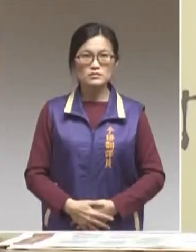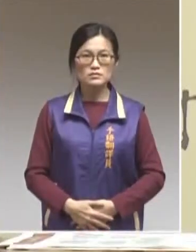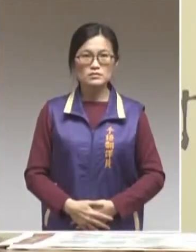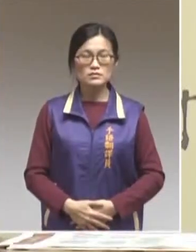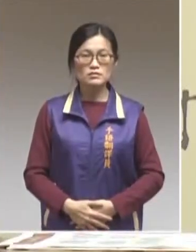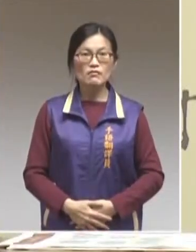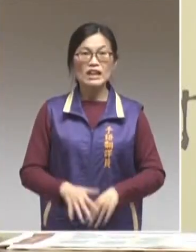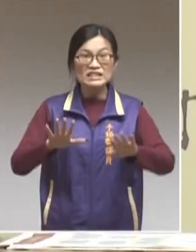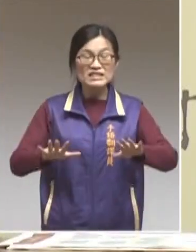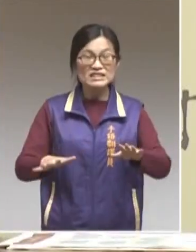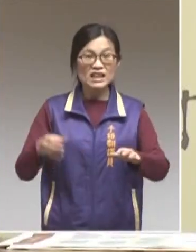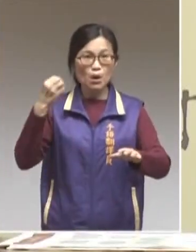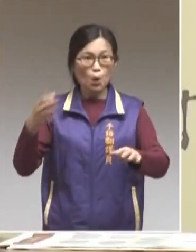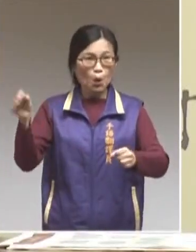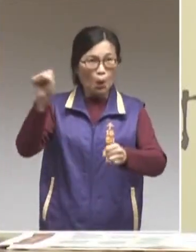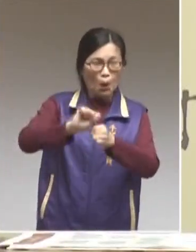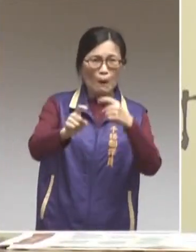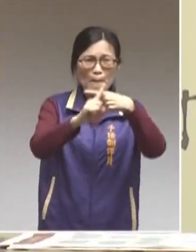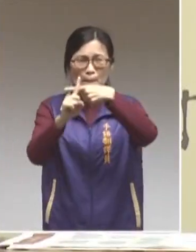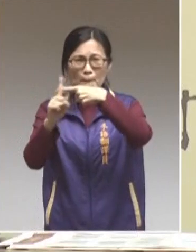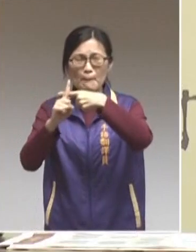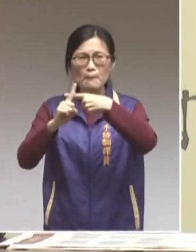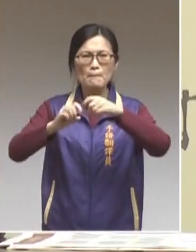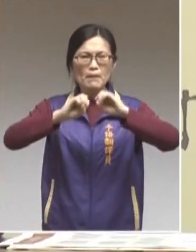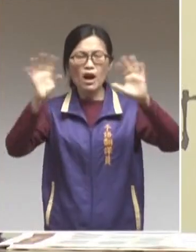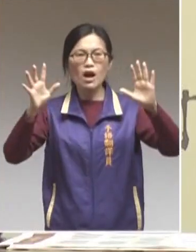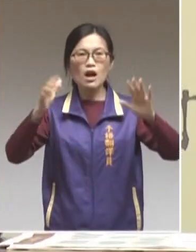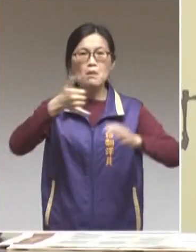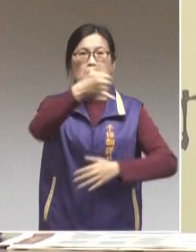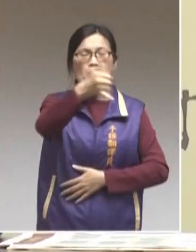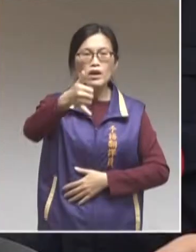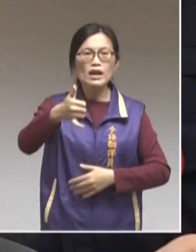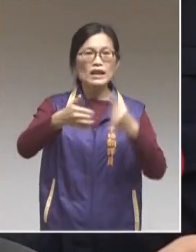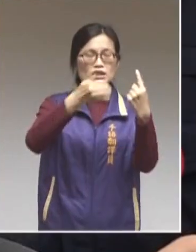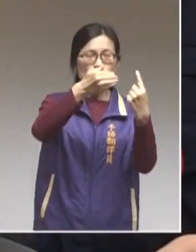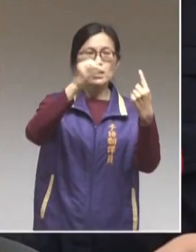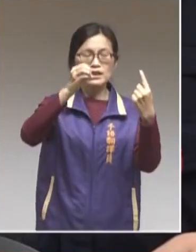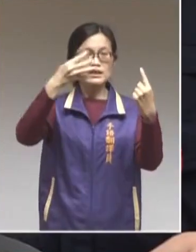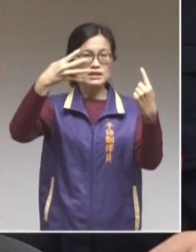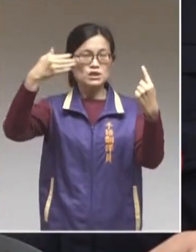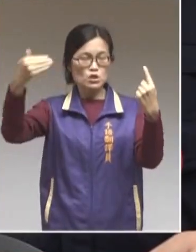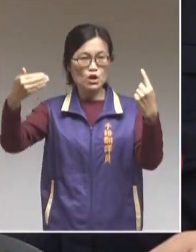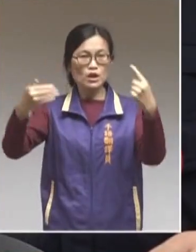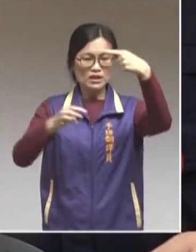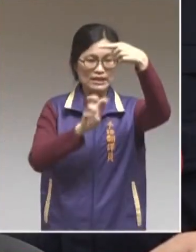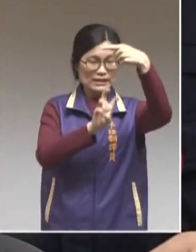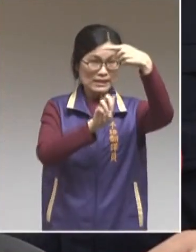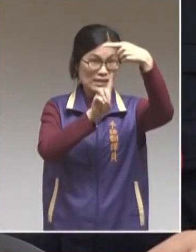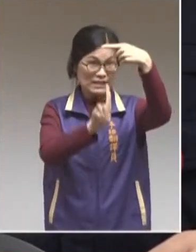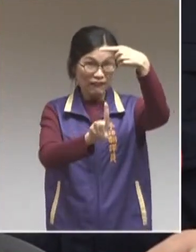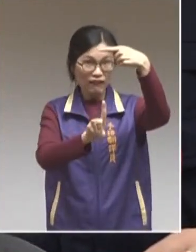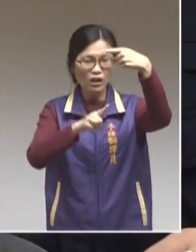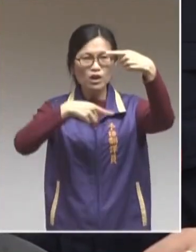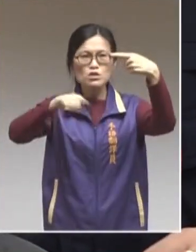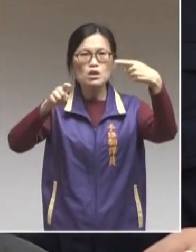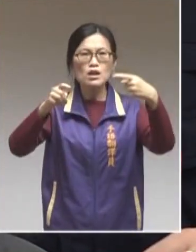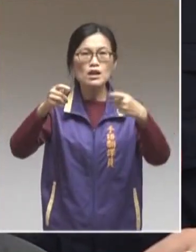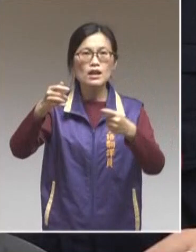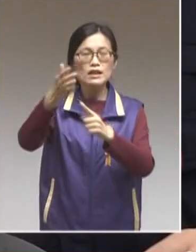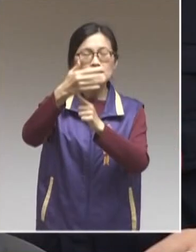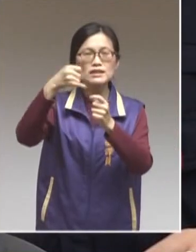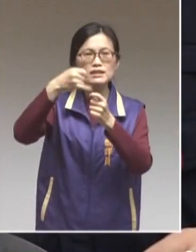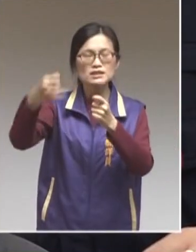针对今天新增的确诊个案，我们公布一下足迹。按19049，在1月31号有到旗津的